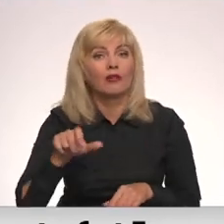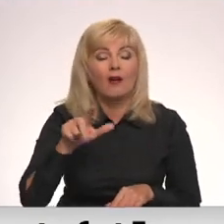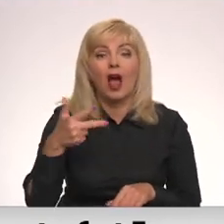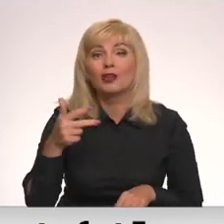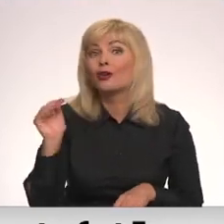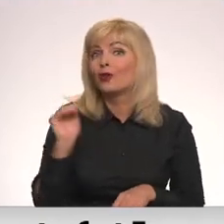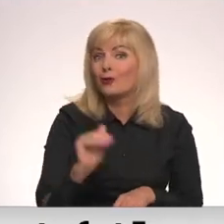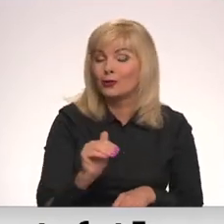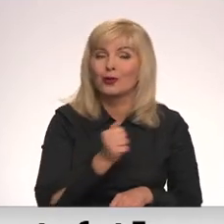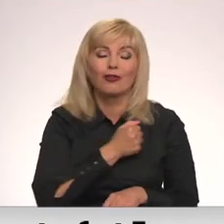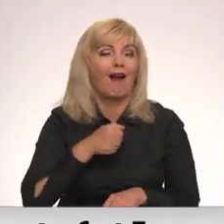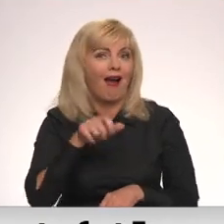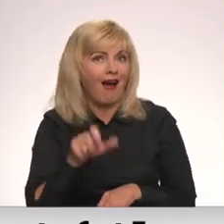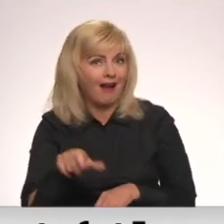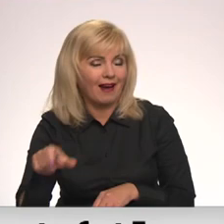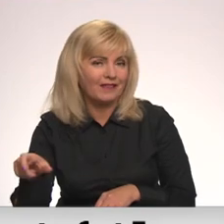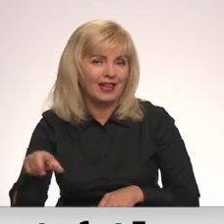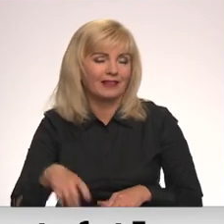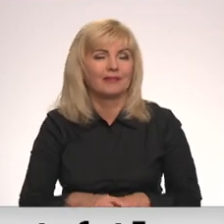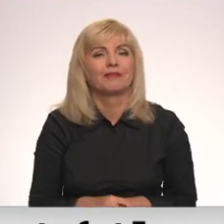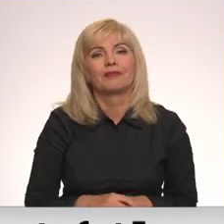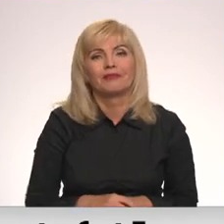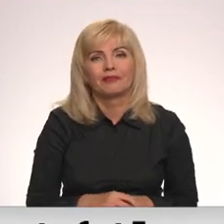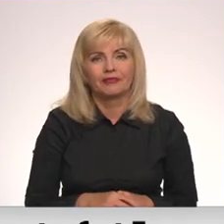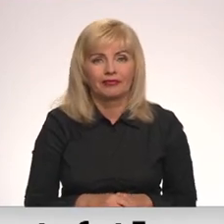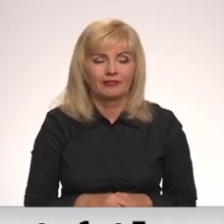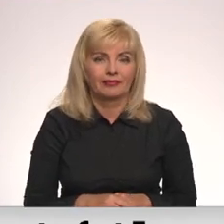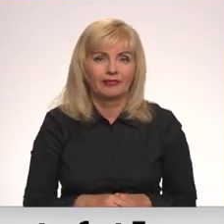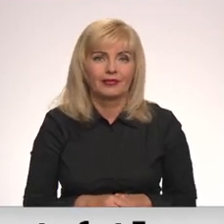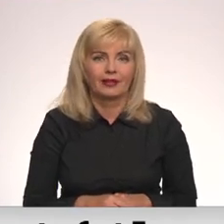8000 karavīru. Beatrise Jakobsone, Arvis Gailums, Latgales reģionālā televīzija.